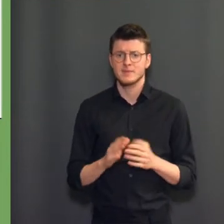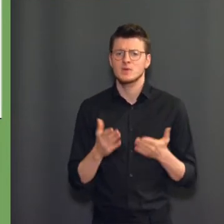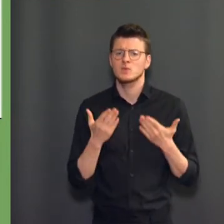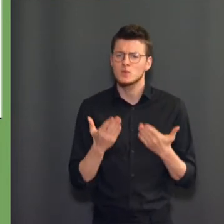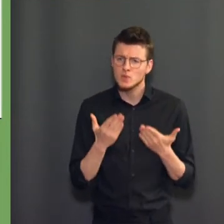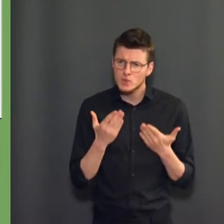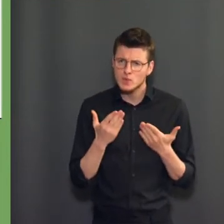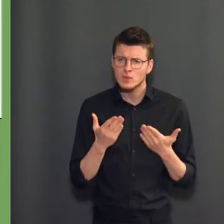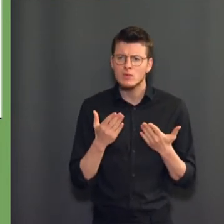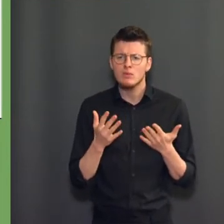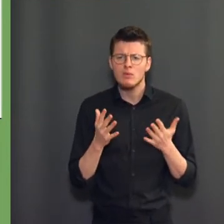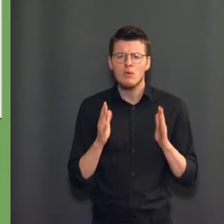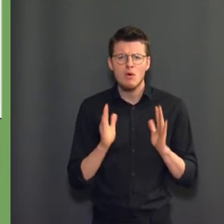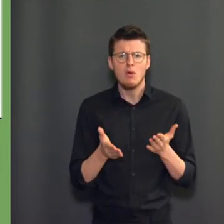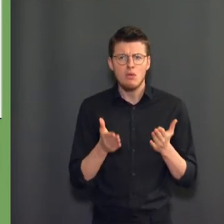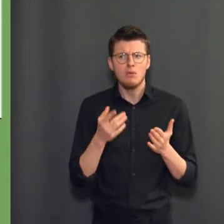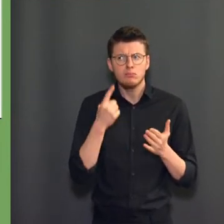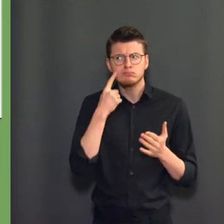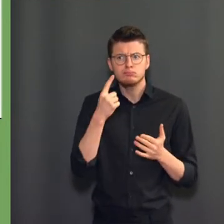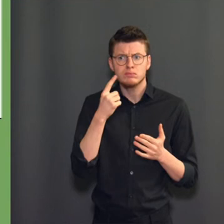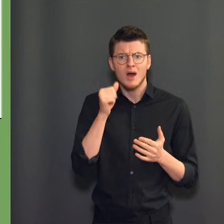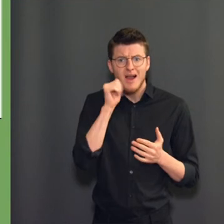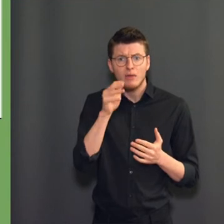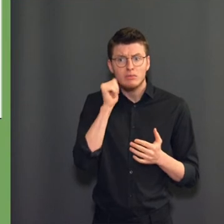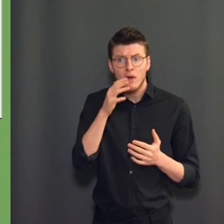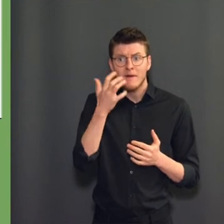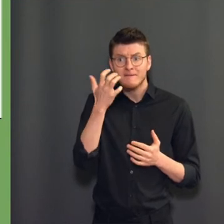dag gezakt op een week tijd.